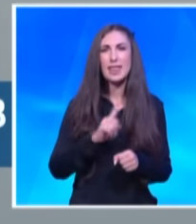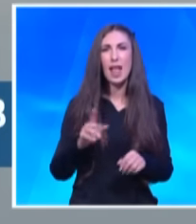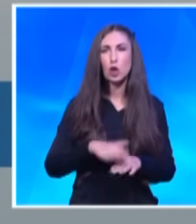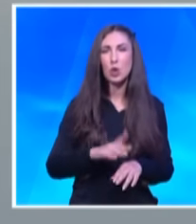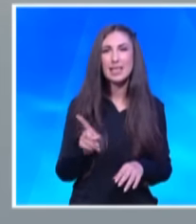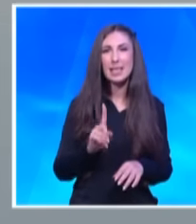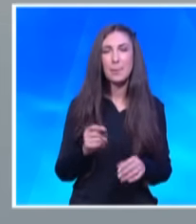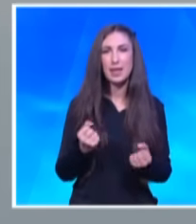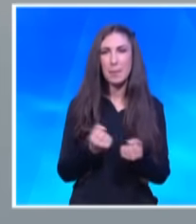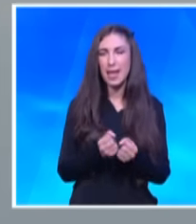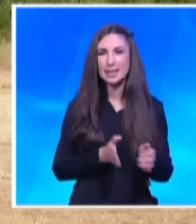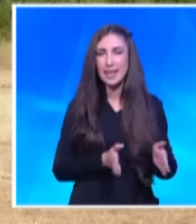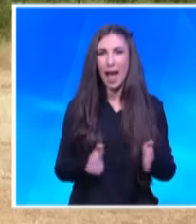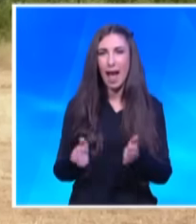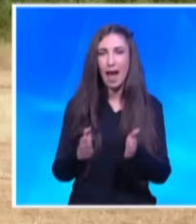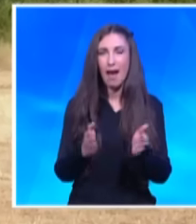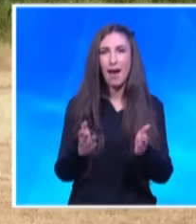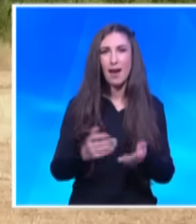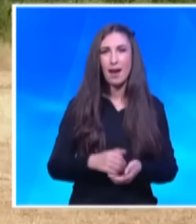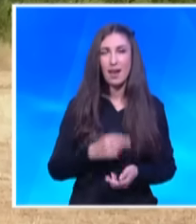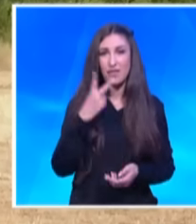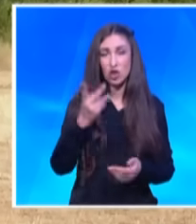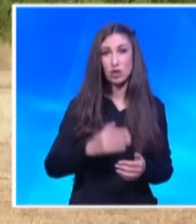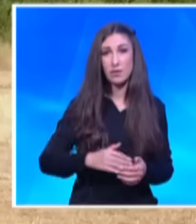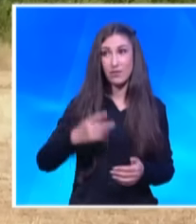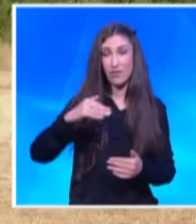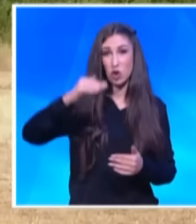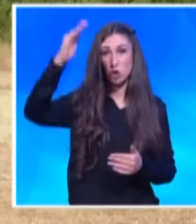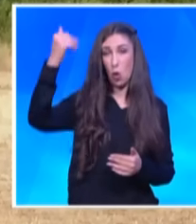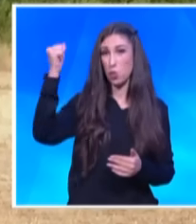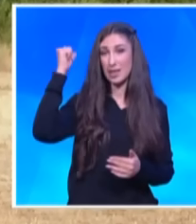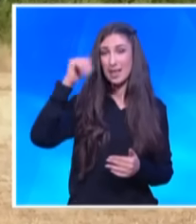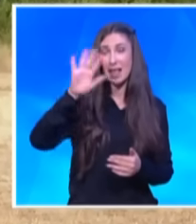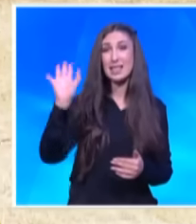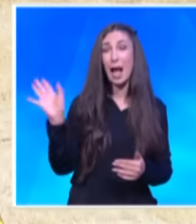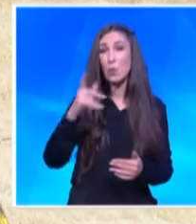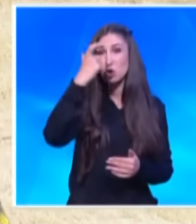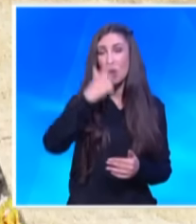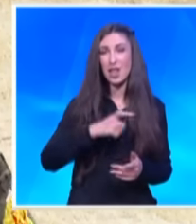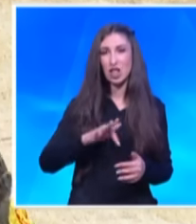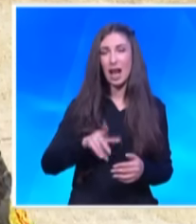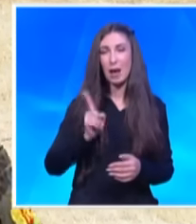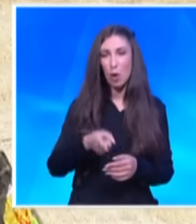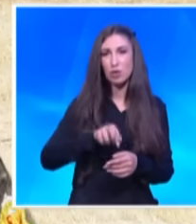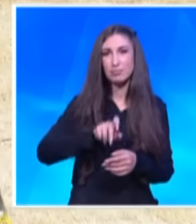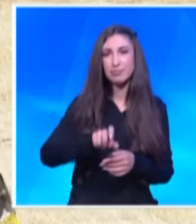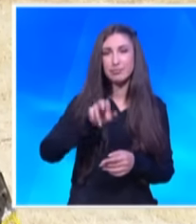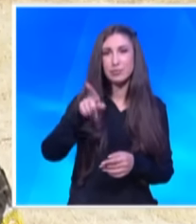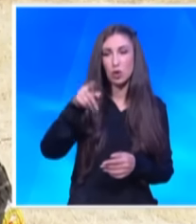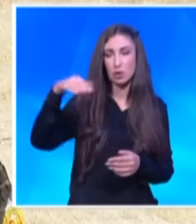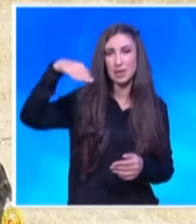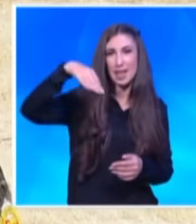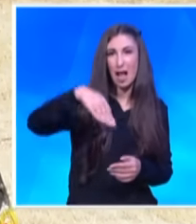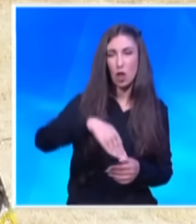за техника райони. Виждате височините зад нас. Само човешки крак може да върви по този наклон.